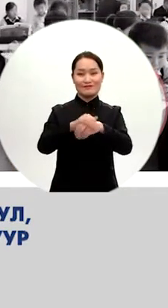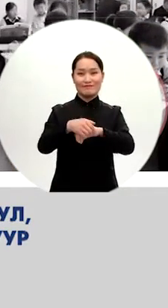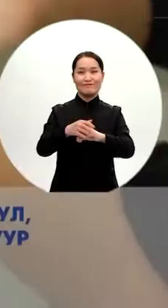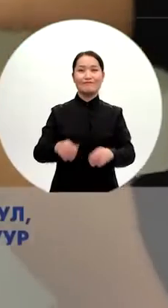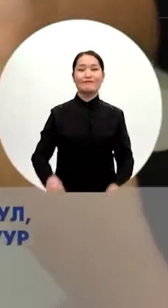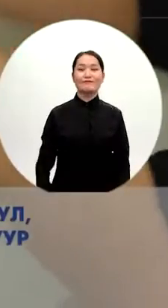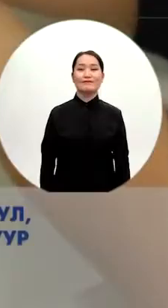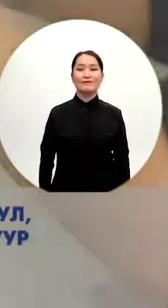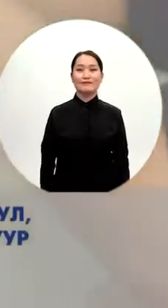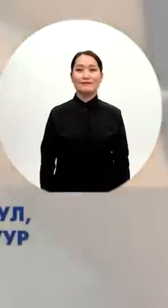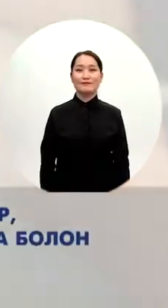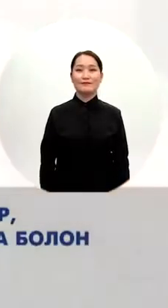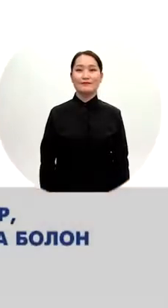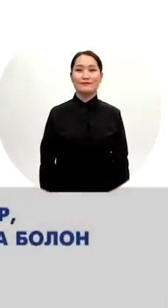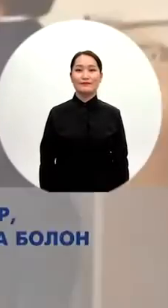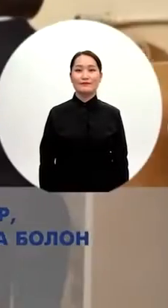Угаагуур.